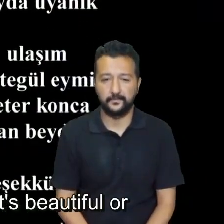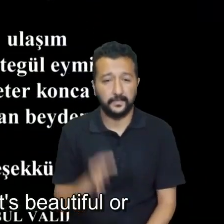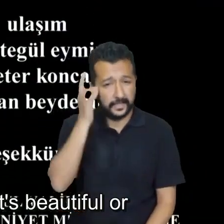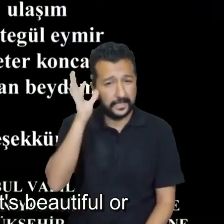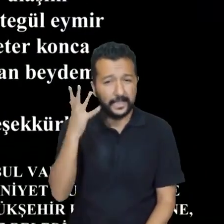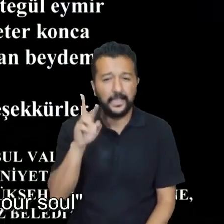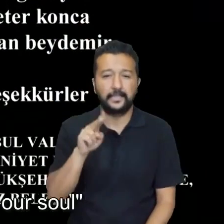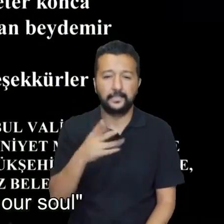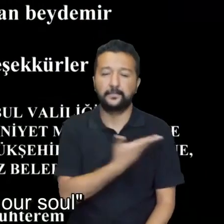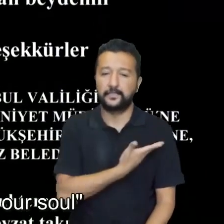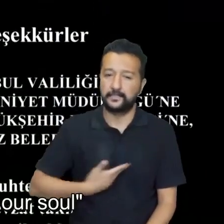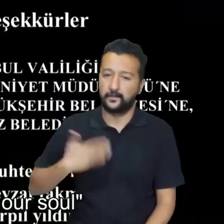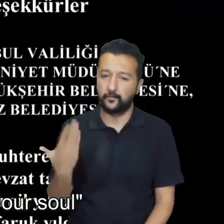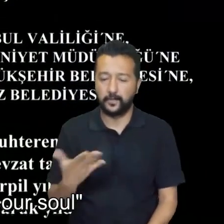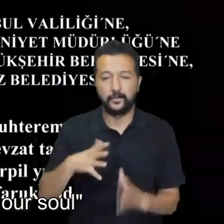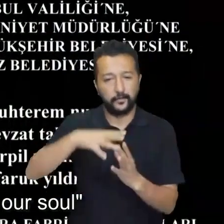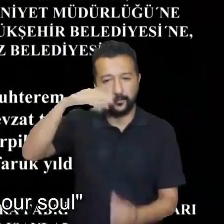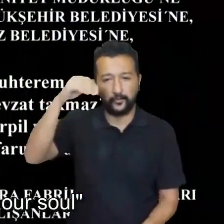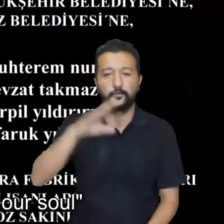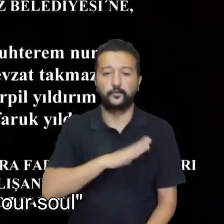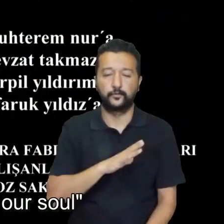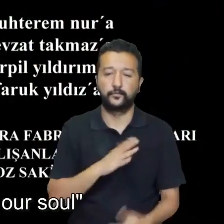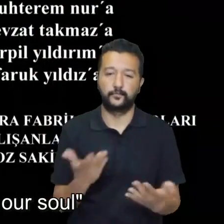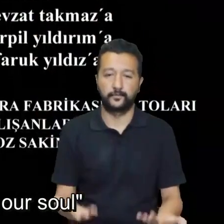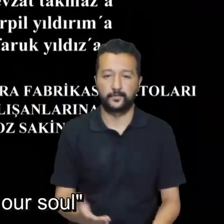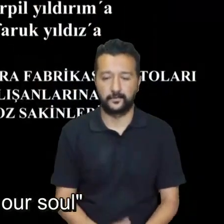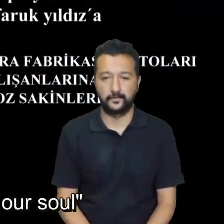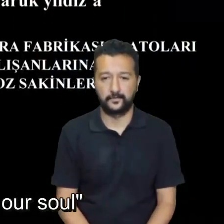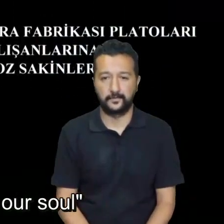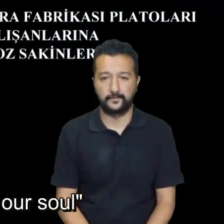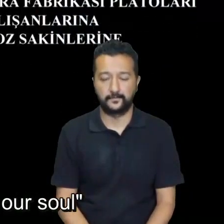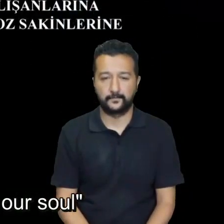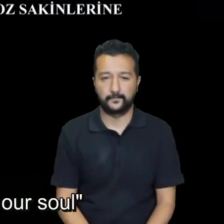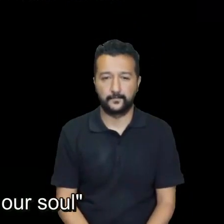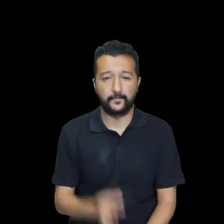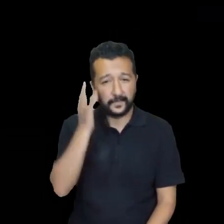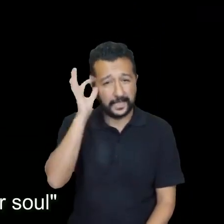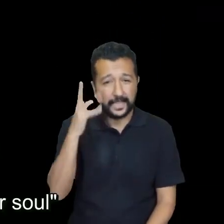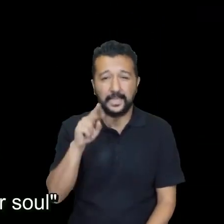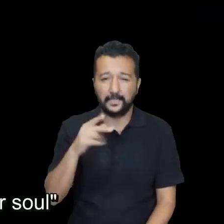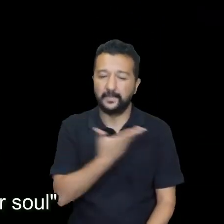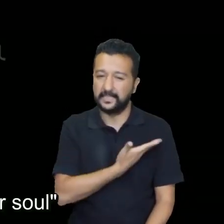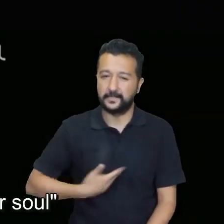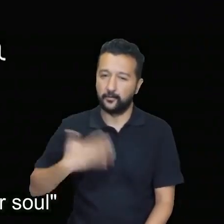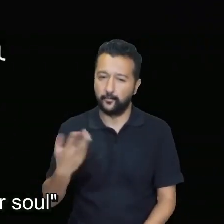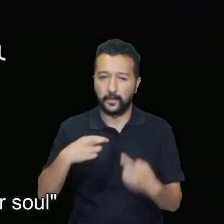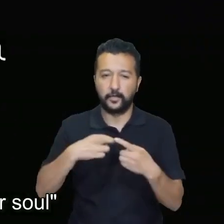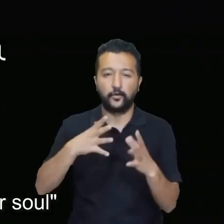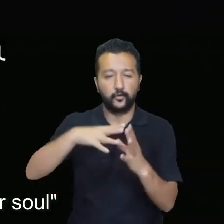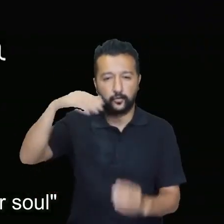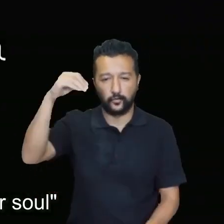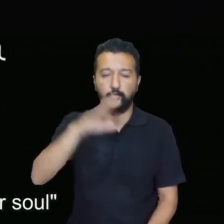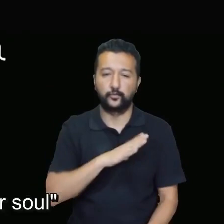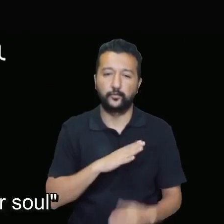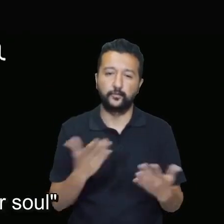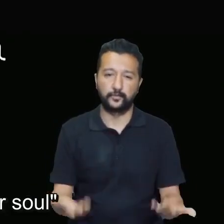Tuncay Batuhan, Uçar Feridun, Doğa Konakoğlu, Ersin Arıcı, Münir Altan Erkekli, Adile Gül Onat. Bu dizi TRT 1